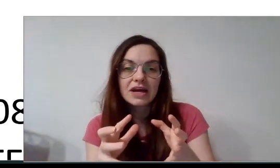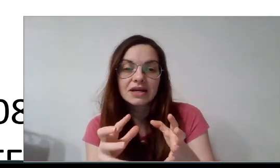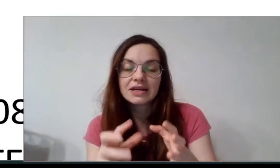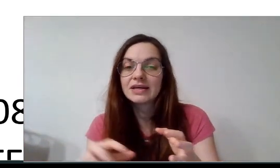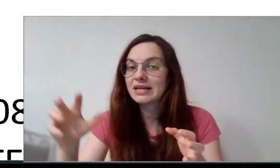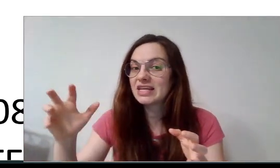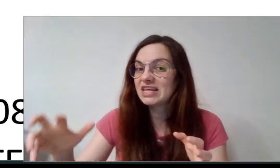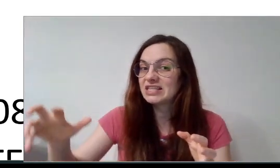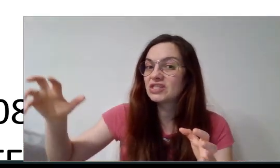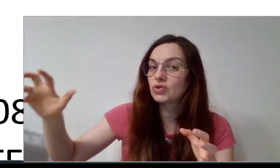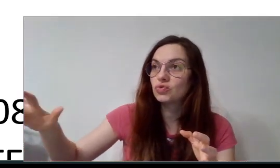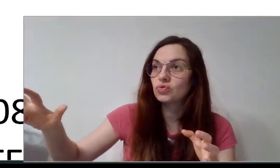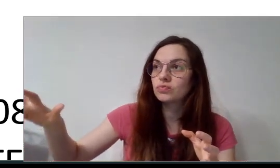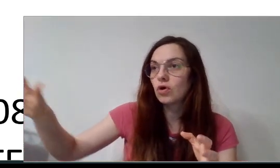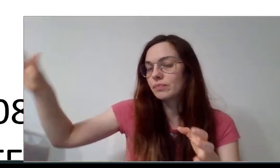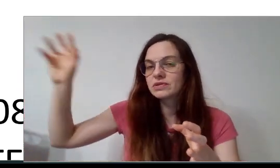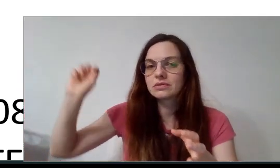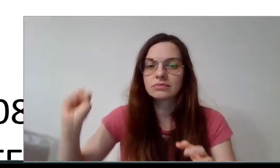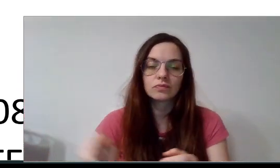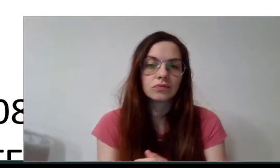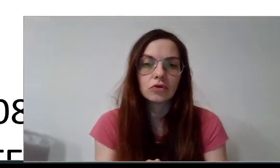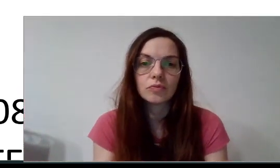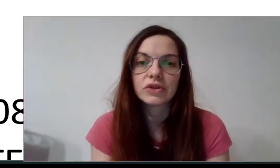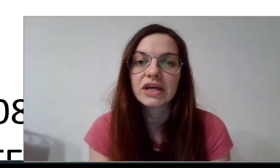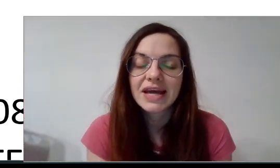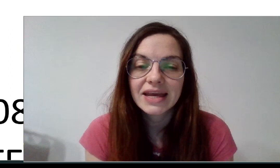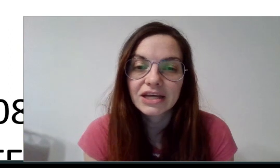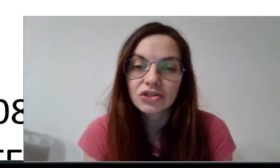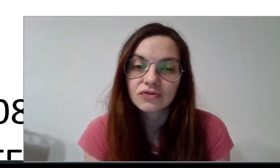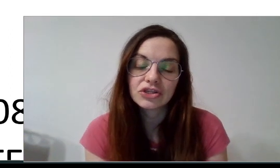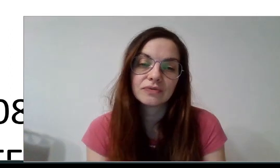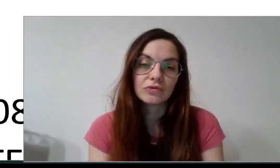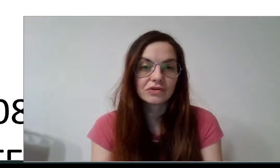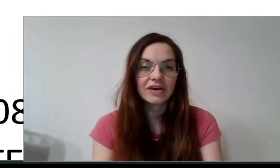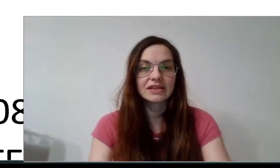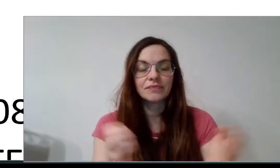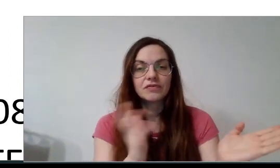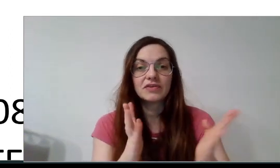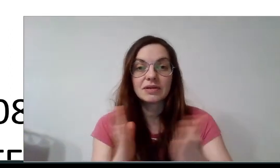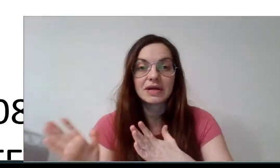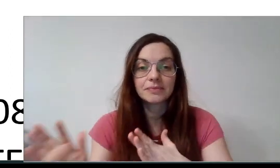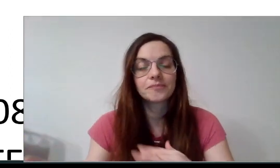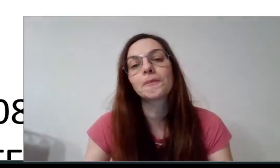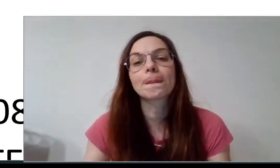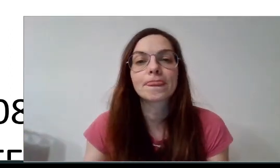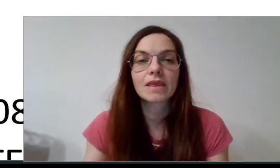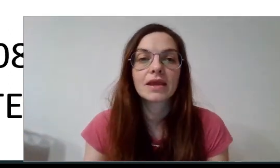pro Tag isst du Obst? Koliko puta jedeš voće? So weiter. Wie viel